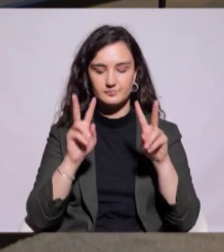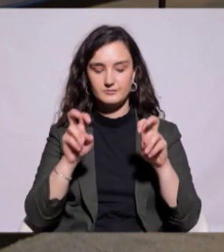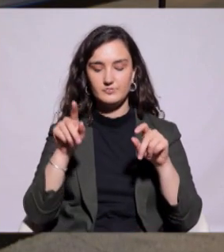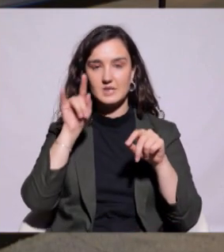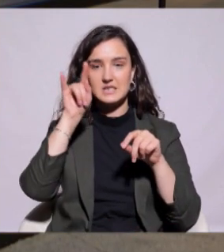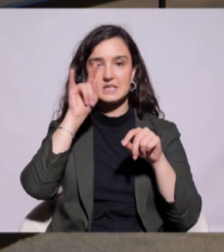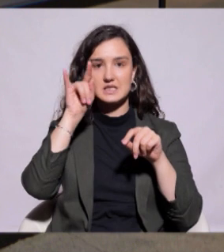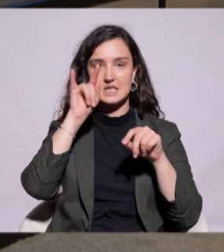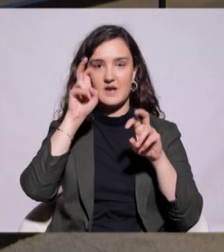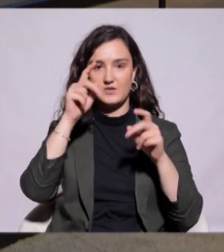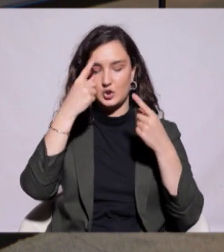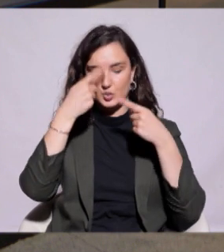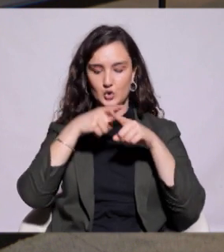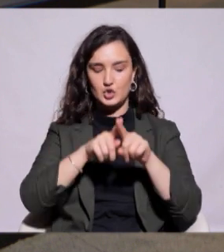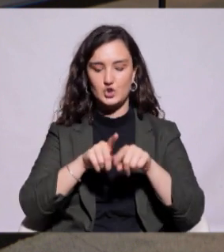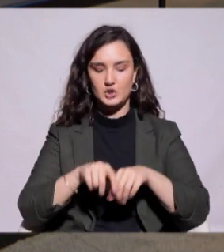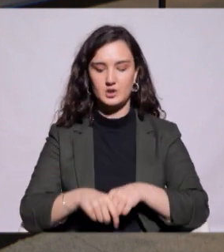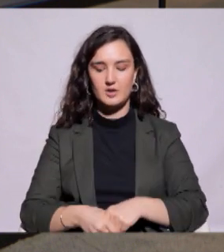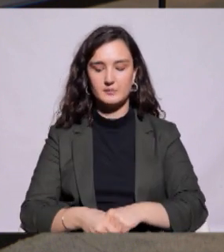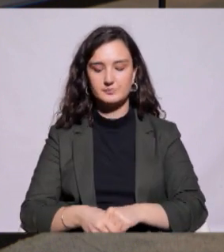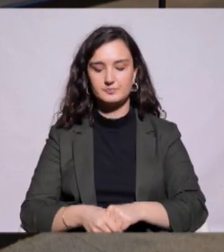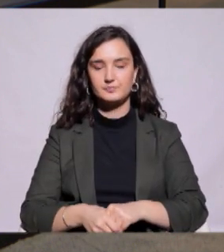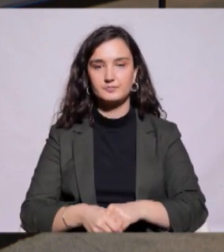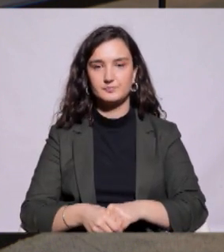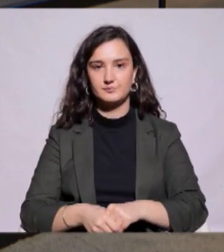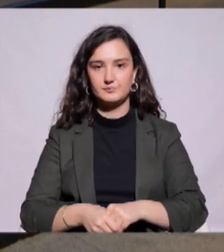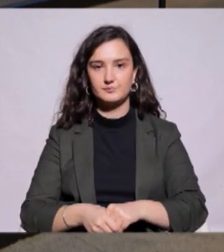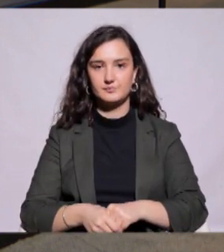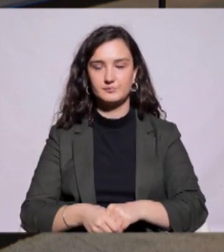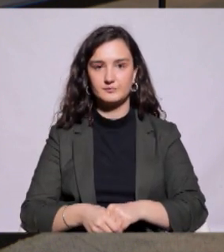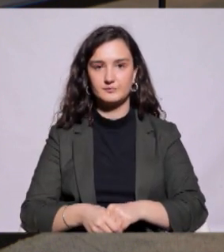Aeronautical engineering, საავიაციო ინჟინერია.